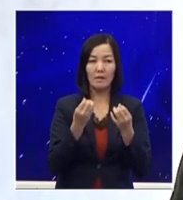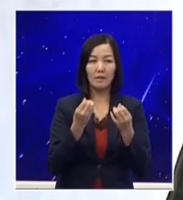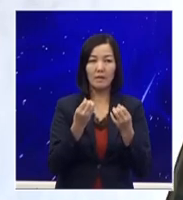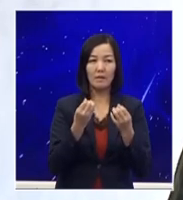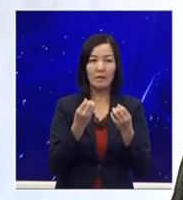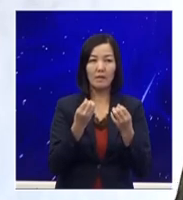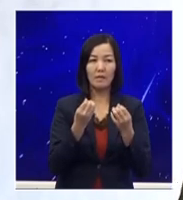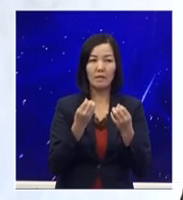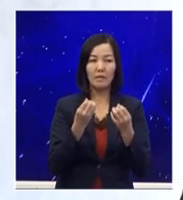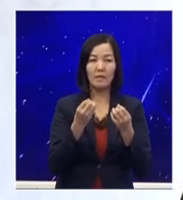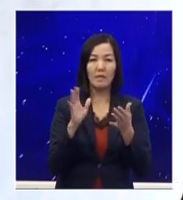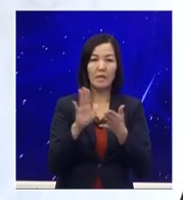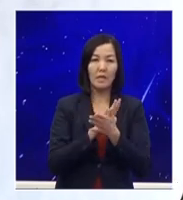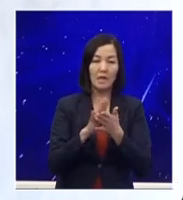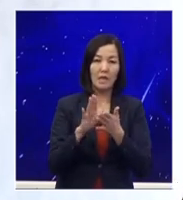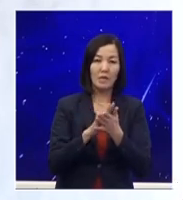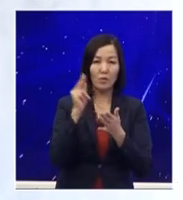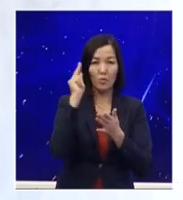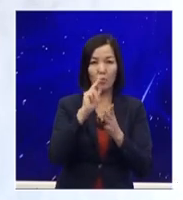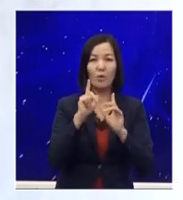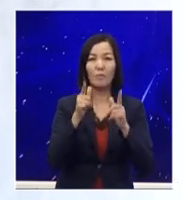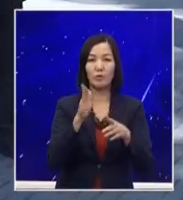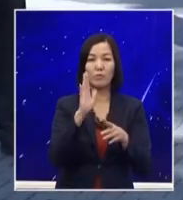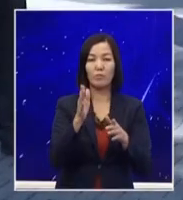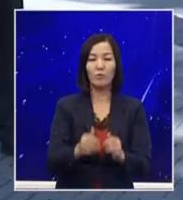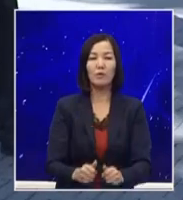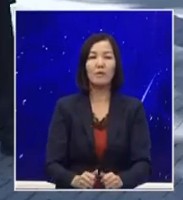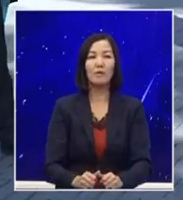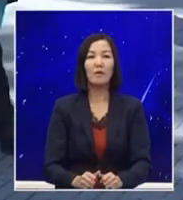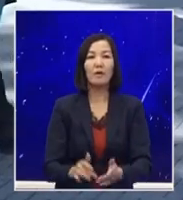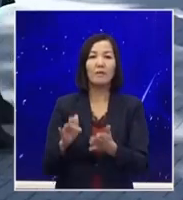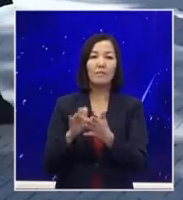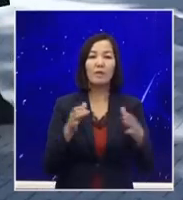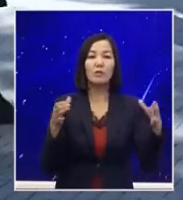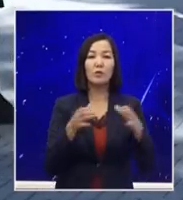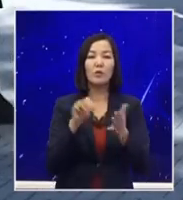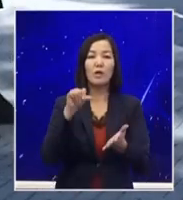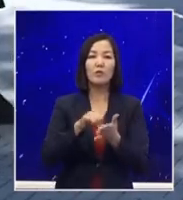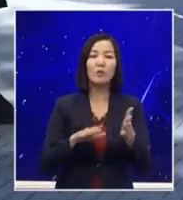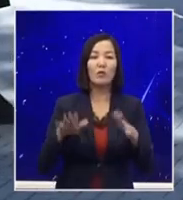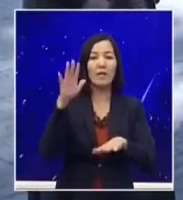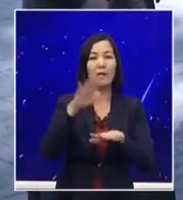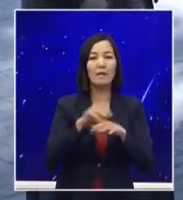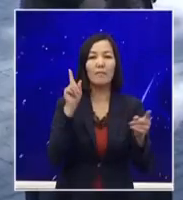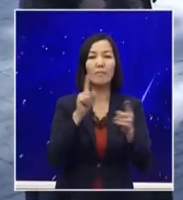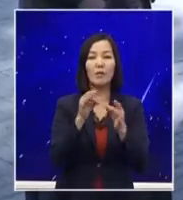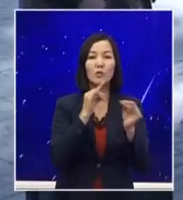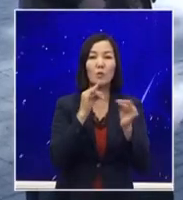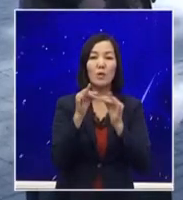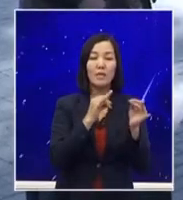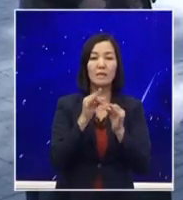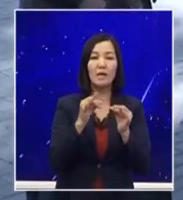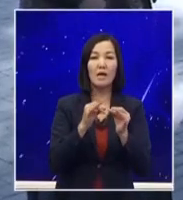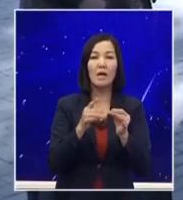возможность болса, тағы да грантқа оқуға түсемін ба деп жүрмін. Престор қатысушылары аудан әкімімен сұхбаттасты. Талғат Қайнарбеков